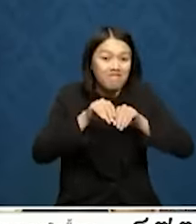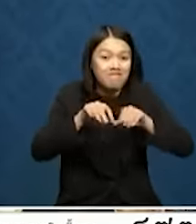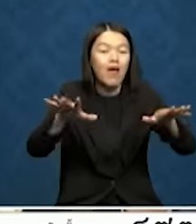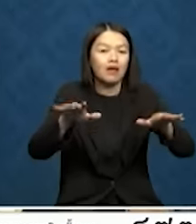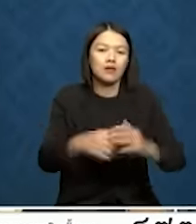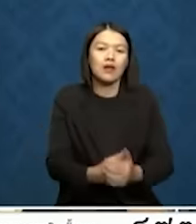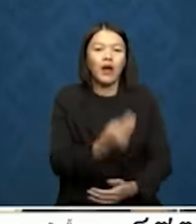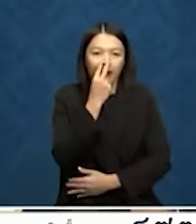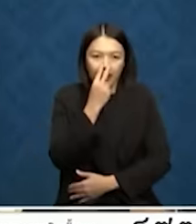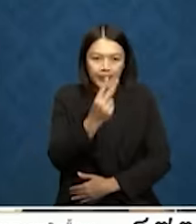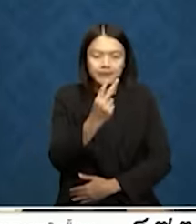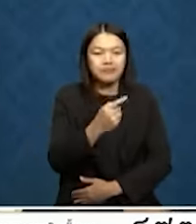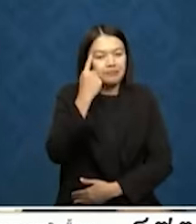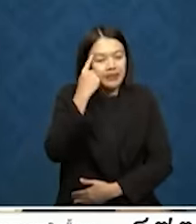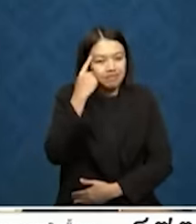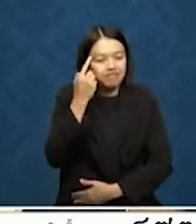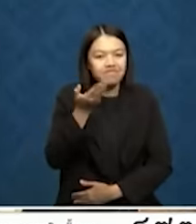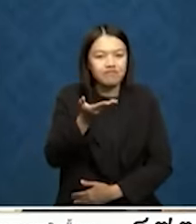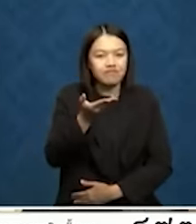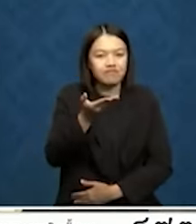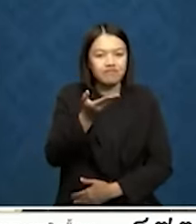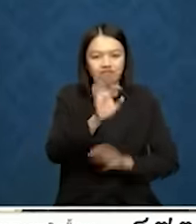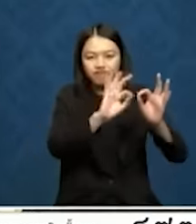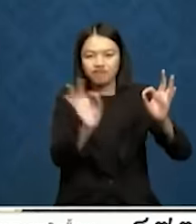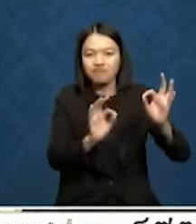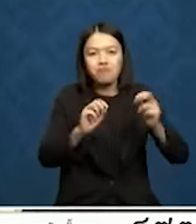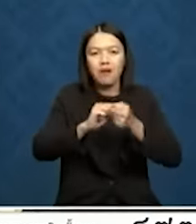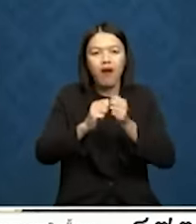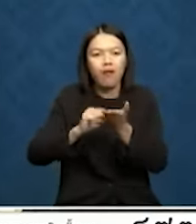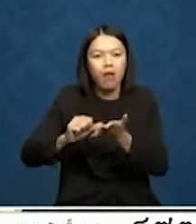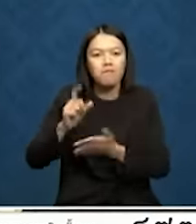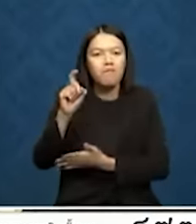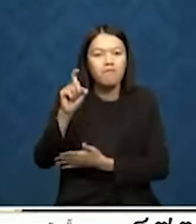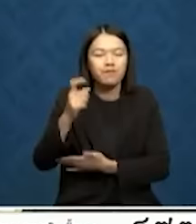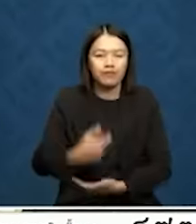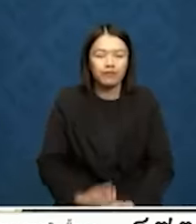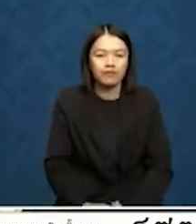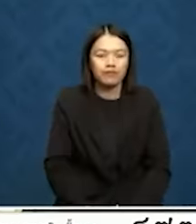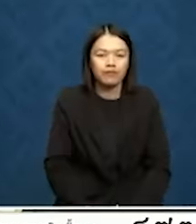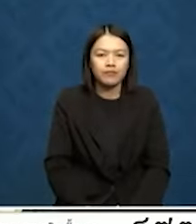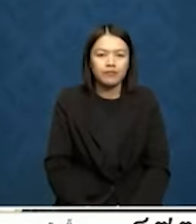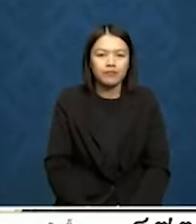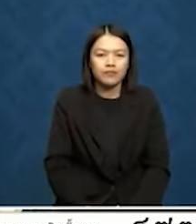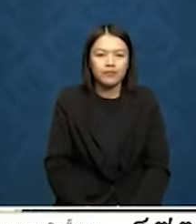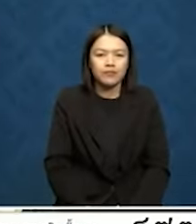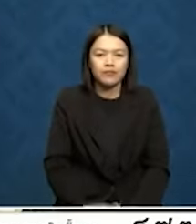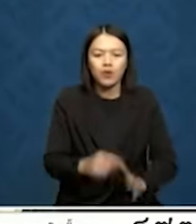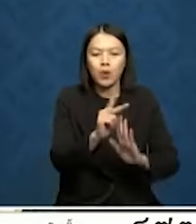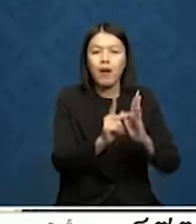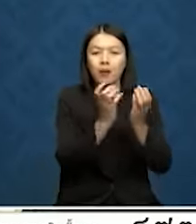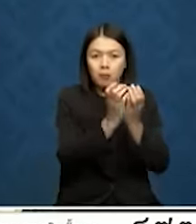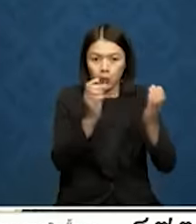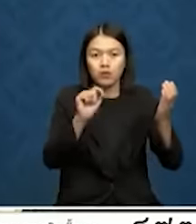สูจน์แล้วครับว่าแนวคิดแบบนี้ไม่ได้แก้ปัญหาอะไรเลยซ้ำร้ายครับรัฐธรรมนูญฉบับ